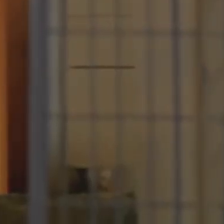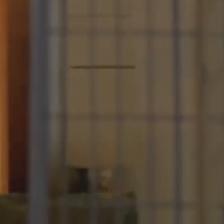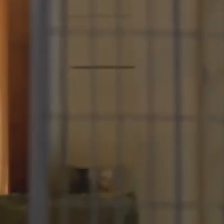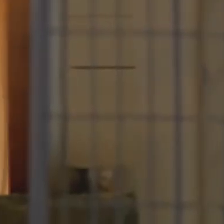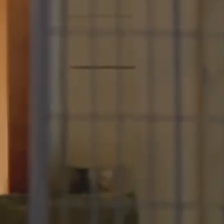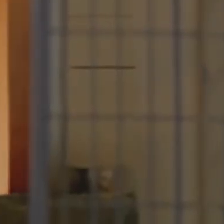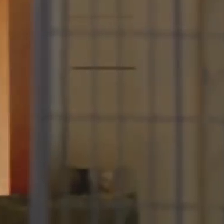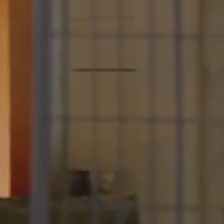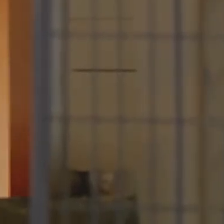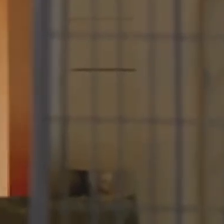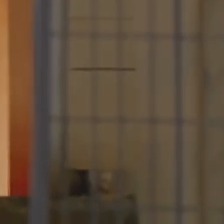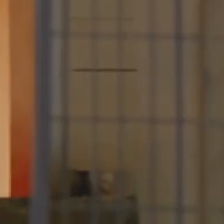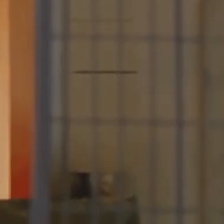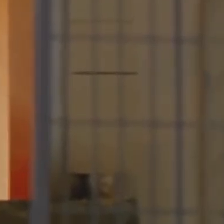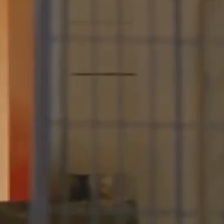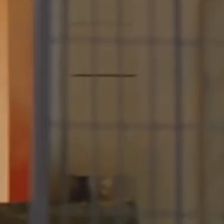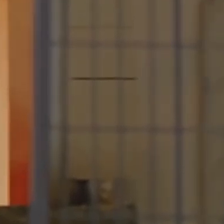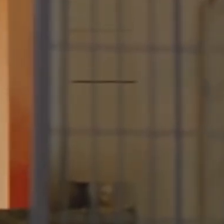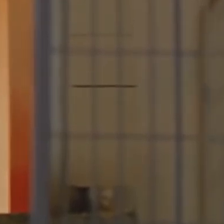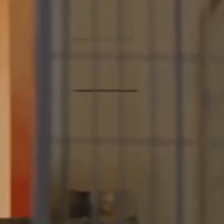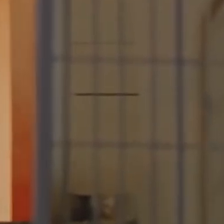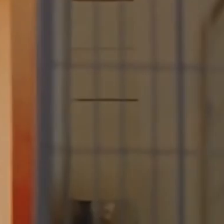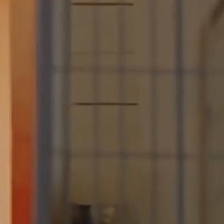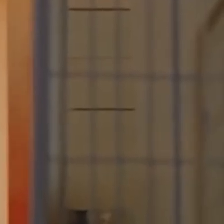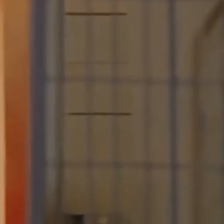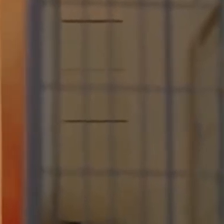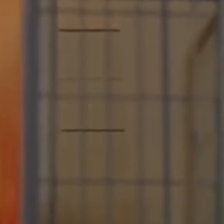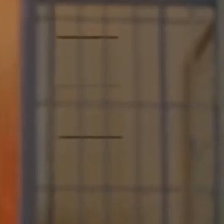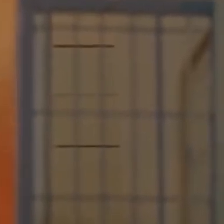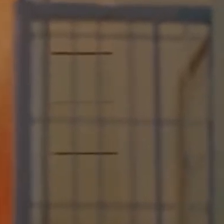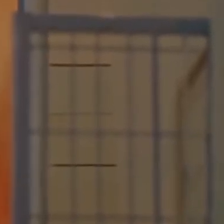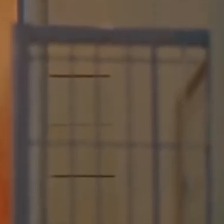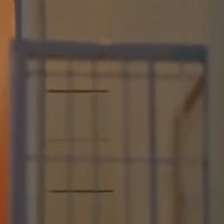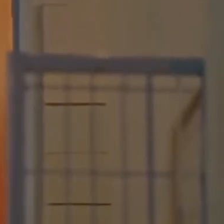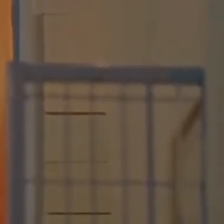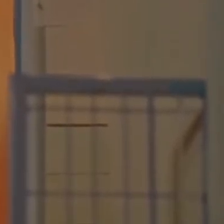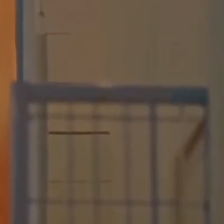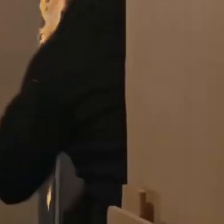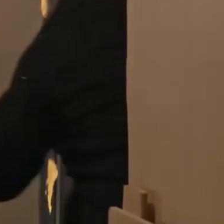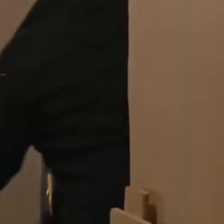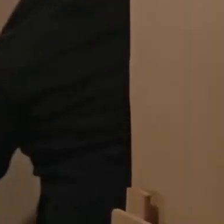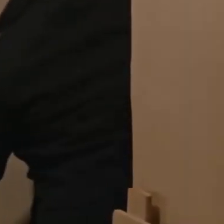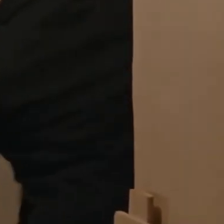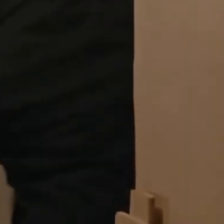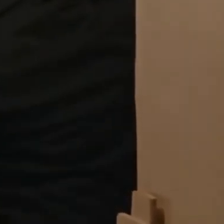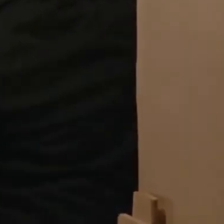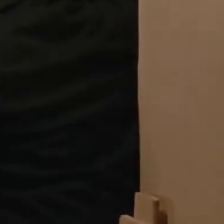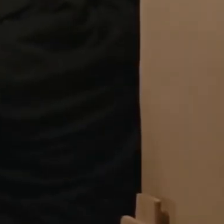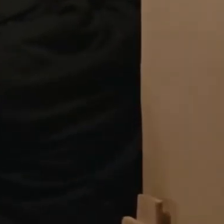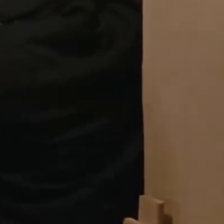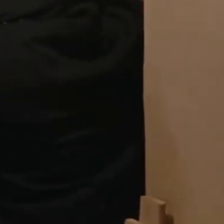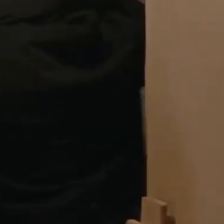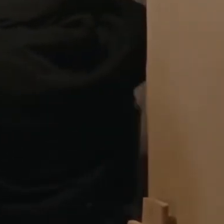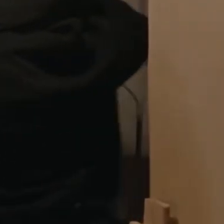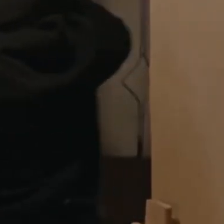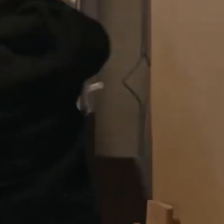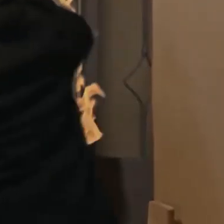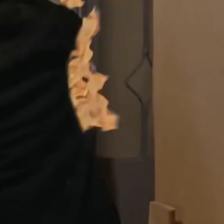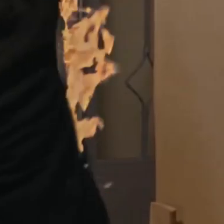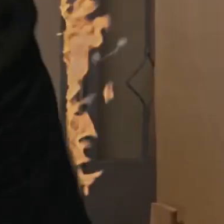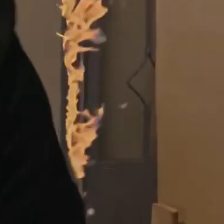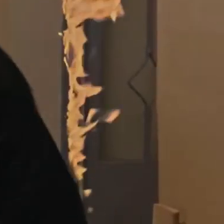Dış kapıya yaklaşıyorlar. Alevler kapıya kadar ulaşmış. Kapıdan çıktıklarında üzerlerine alevler içinde büyük bir tahta parçası düştü